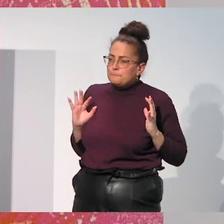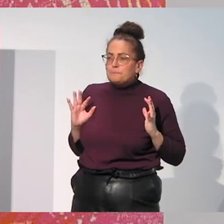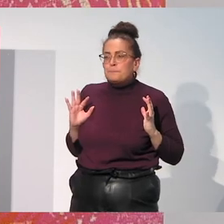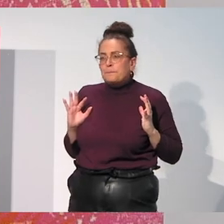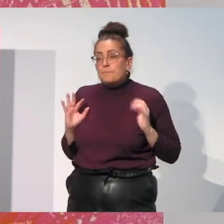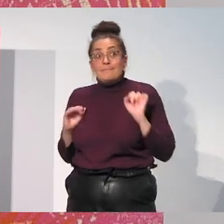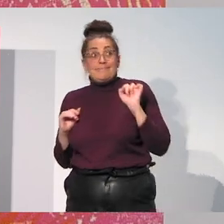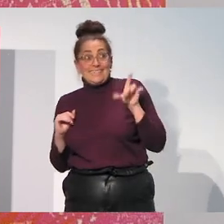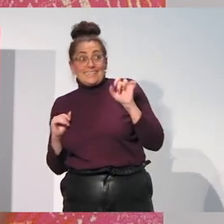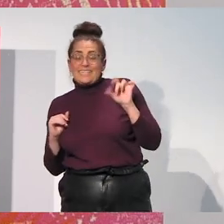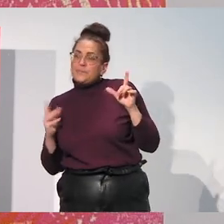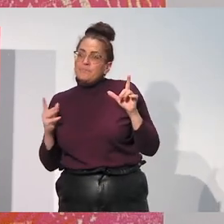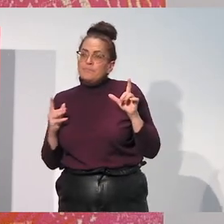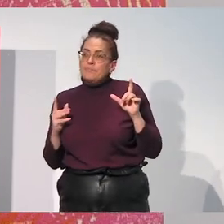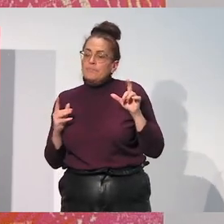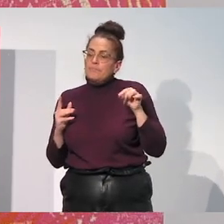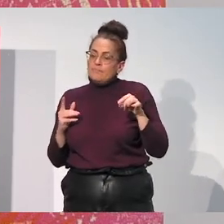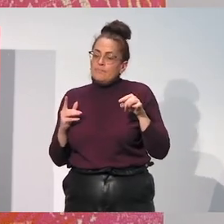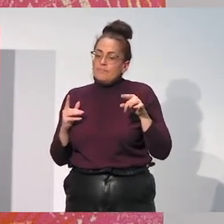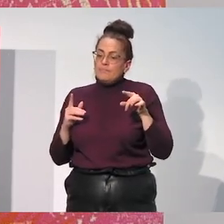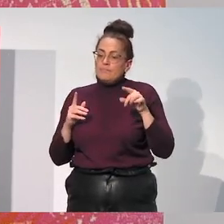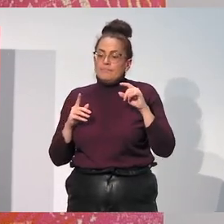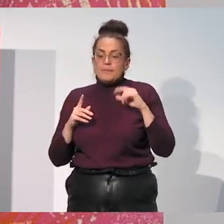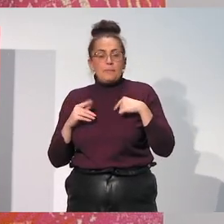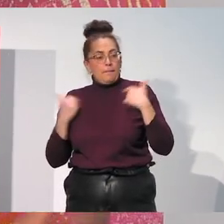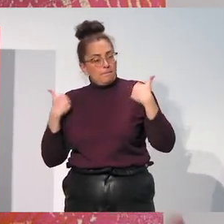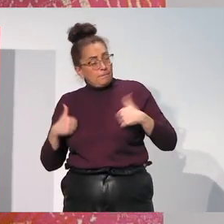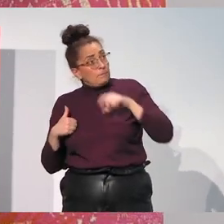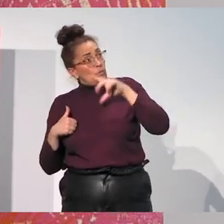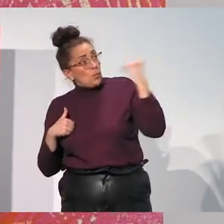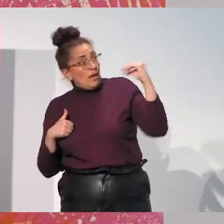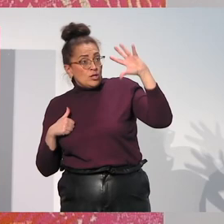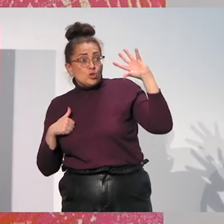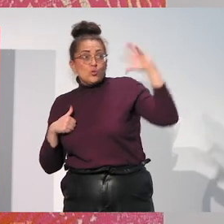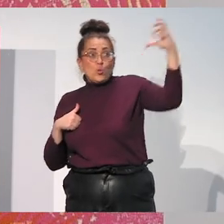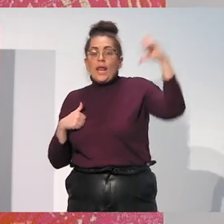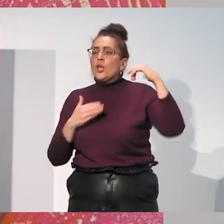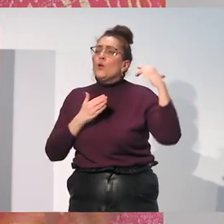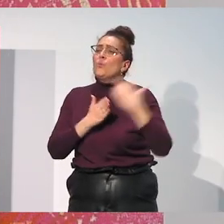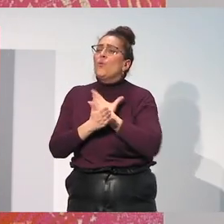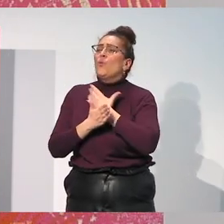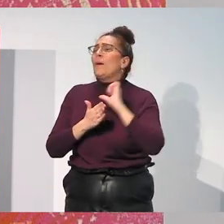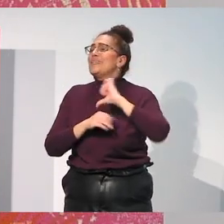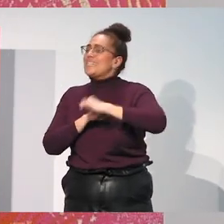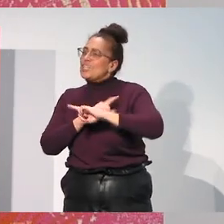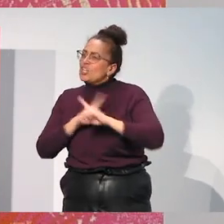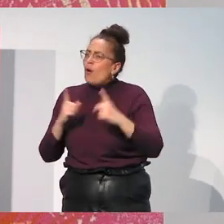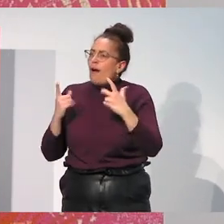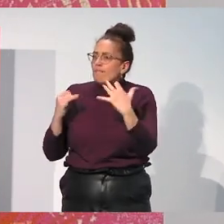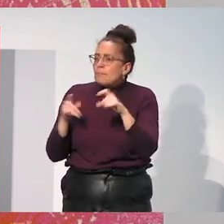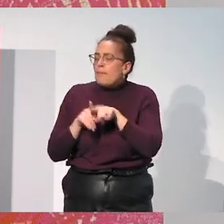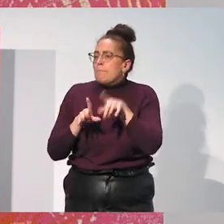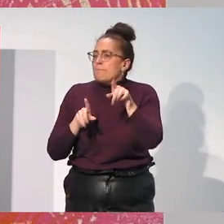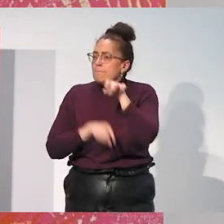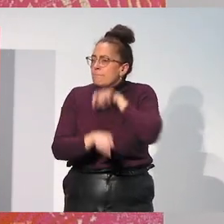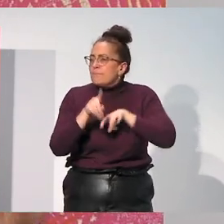plus peut-être distanciée un peu de notre rapport au soleil, qui ne soit pas juste poétique, et qui m'a vraiment donné envie, parce que